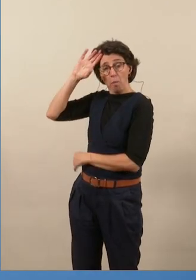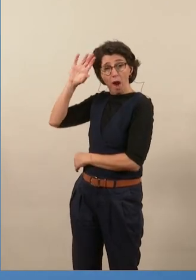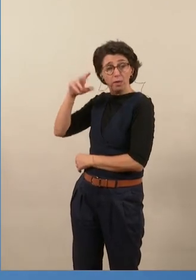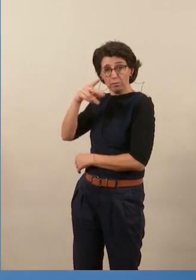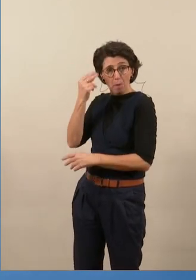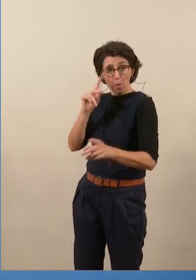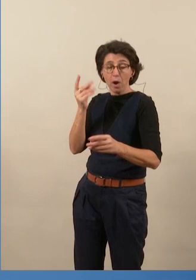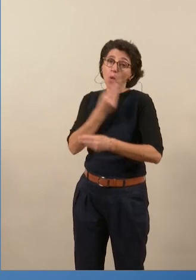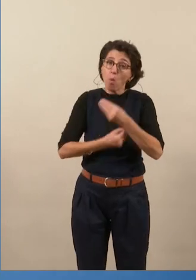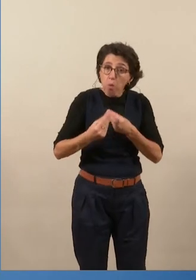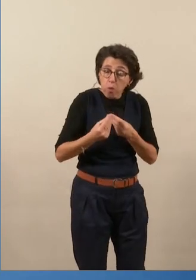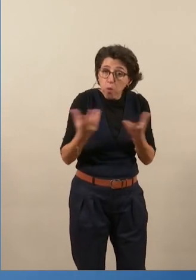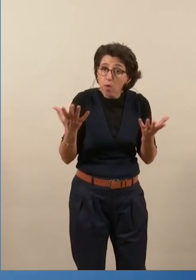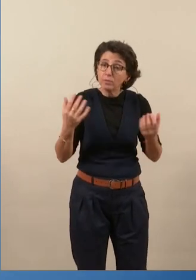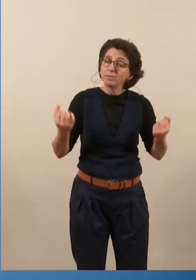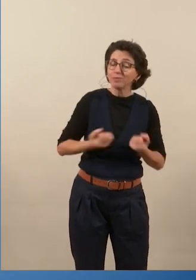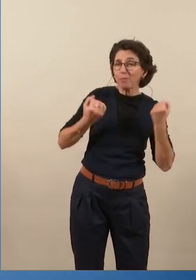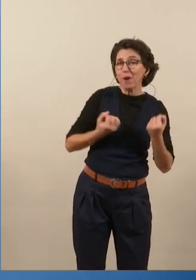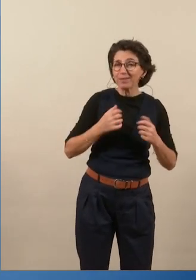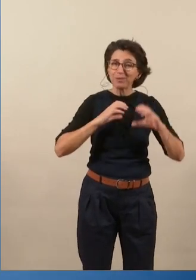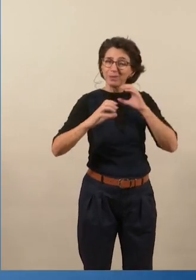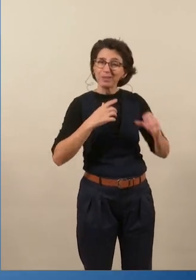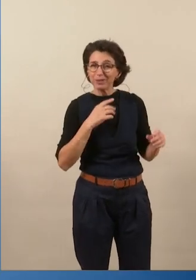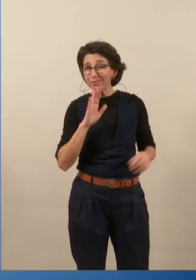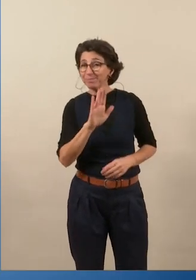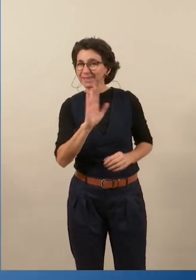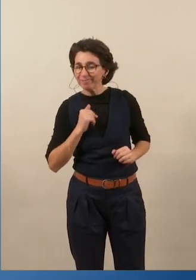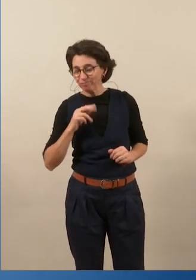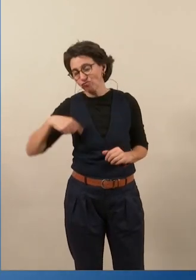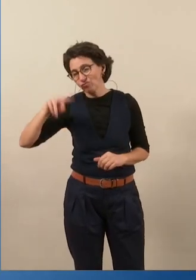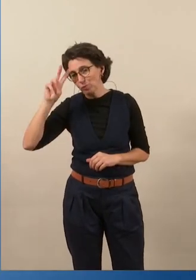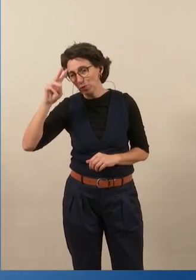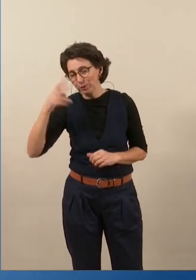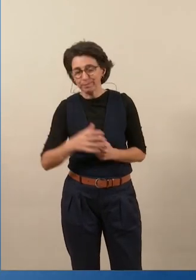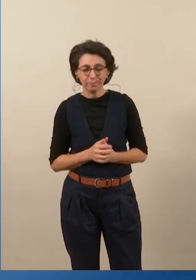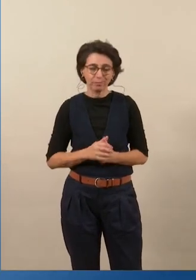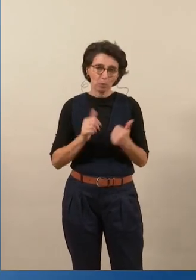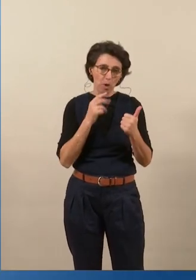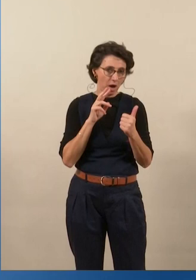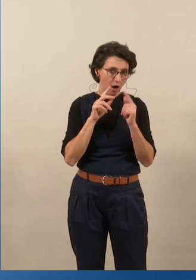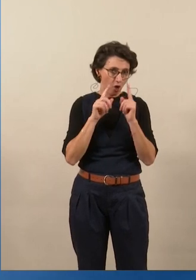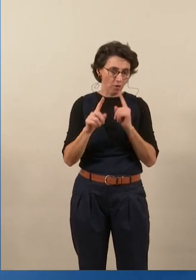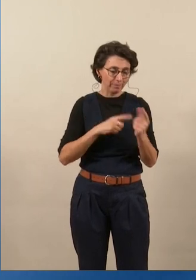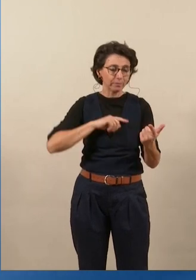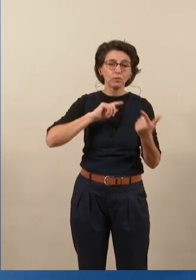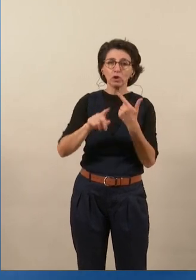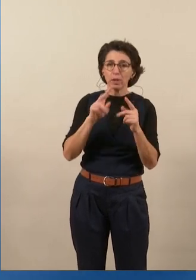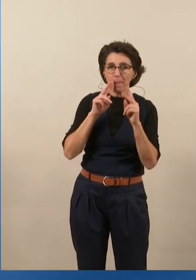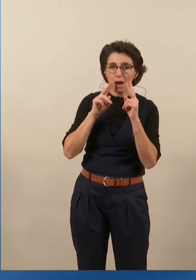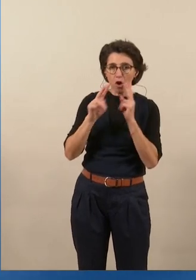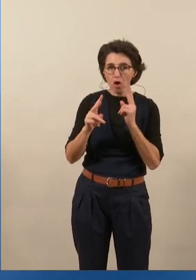communication dont on a l'habitude la deuxième erreur en introduction du du